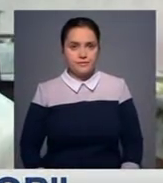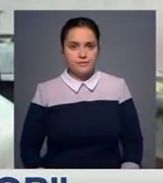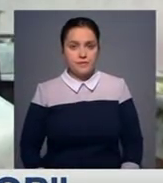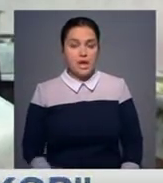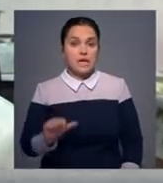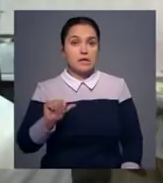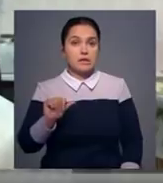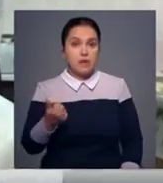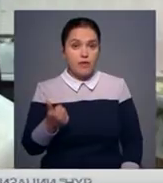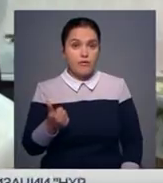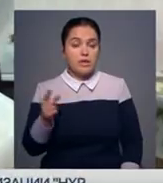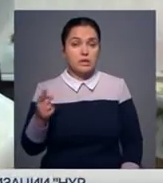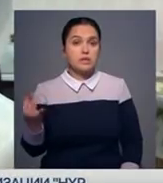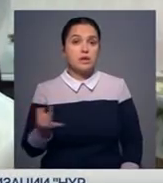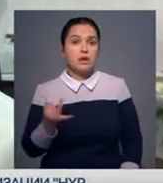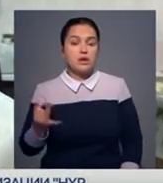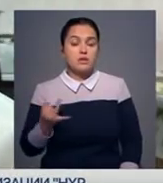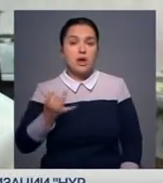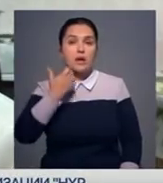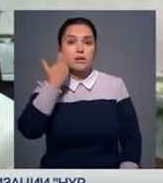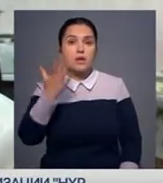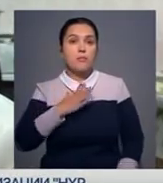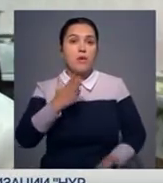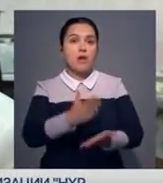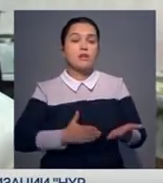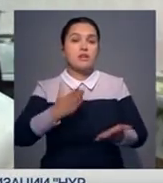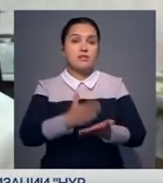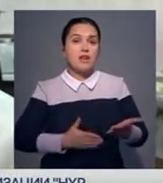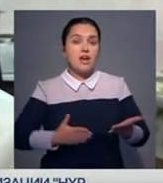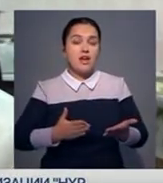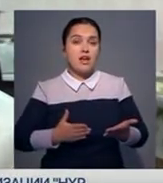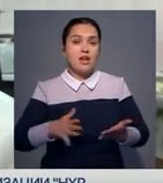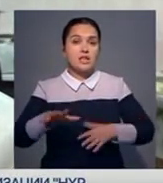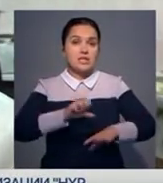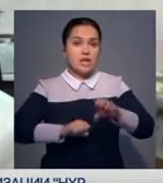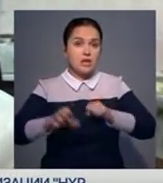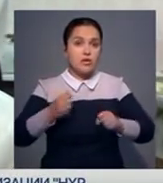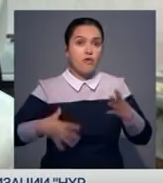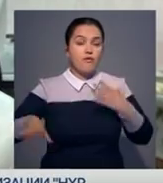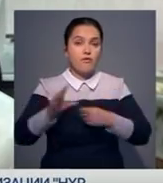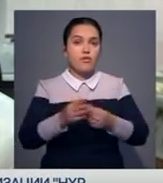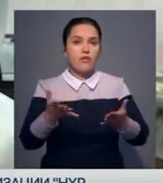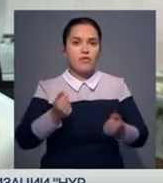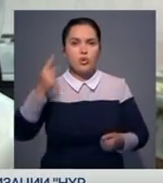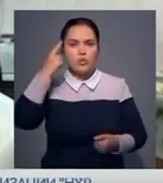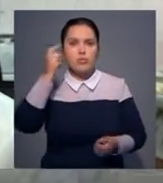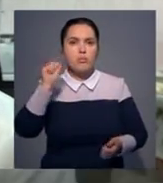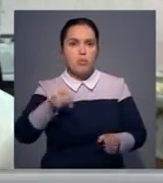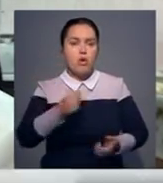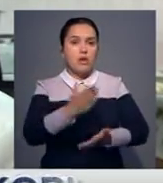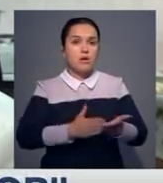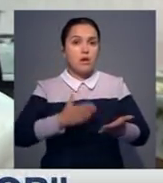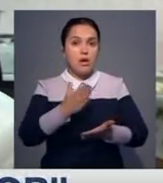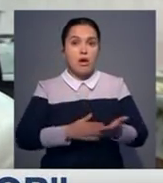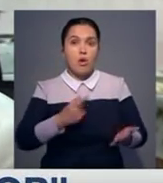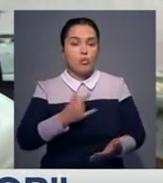Самое главное для них было интересно, когда резали баурсаки. Они все взяли ножи, думали, ножами можно резать.